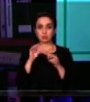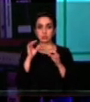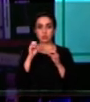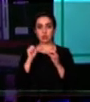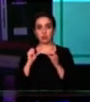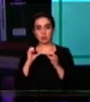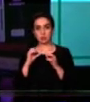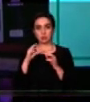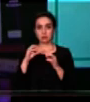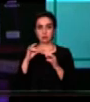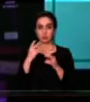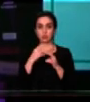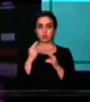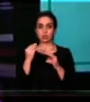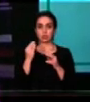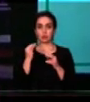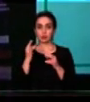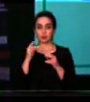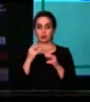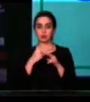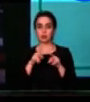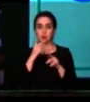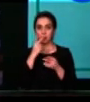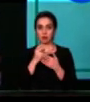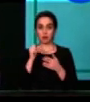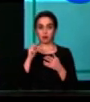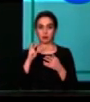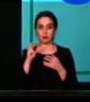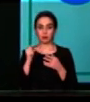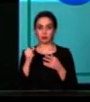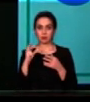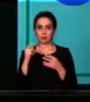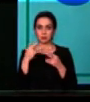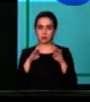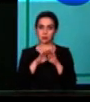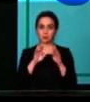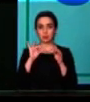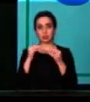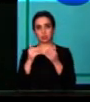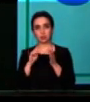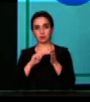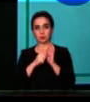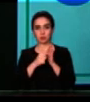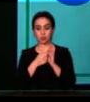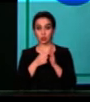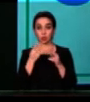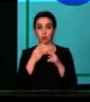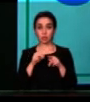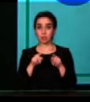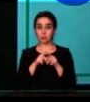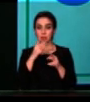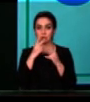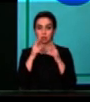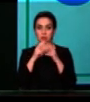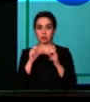и асимметричного шифрования, рассмотреть алгоритм создания открытого и закрытого ключа по методу RSA, и также мы